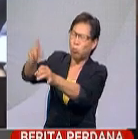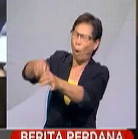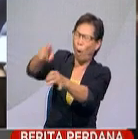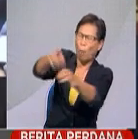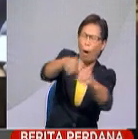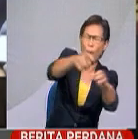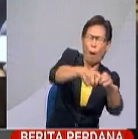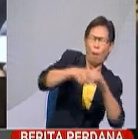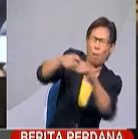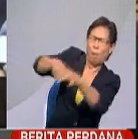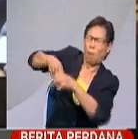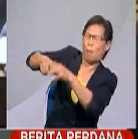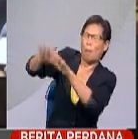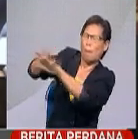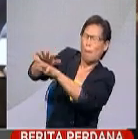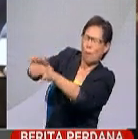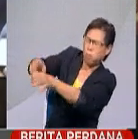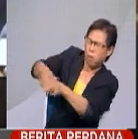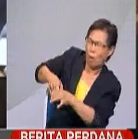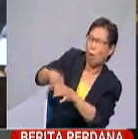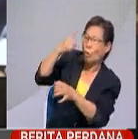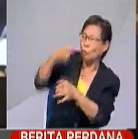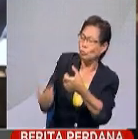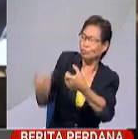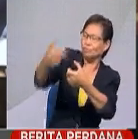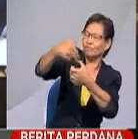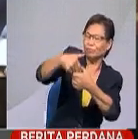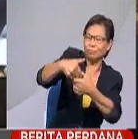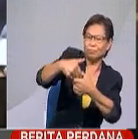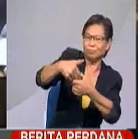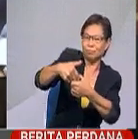seberapa ramai yang boleh untuk